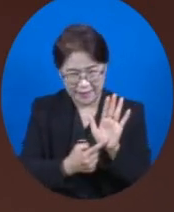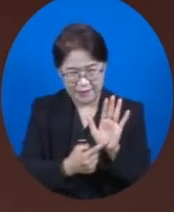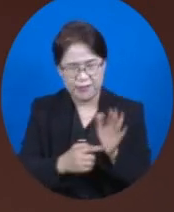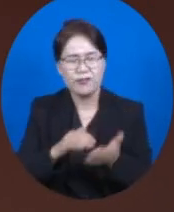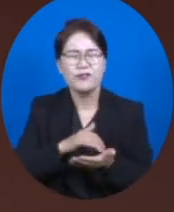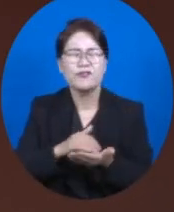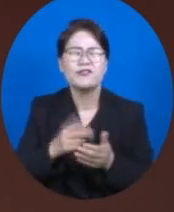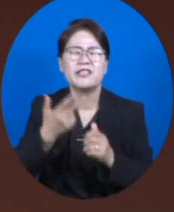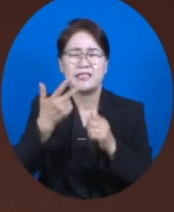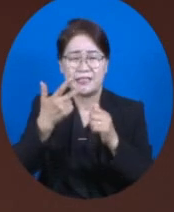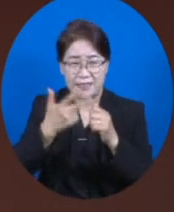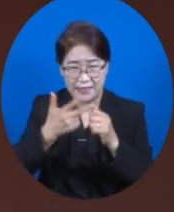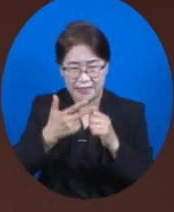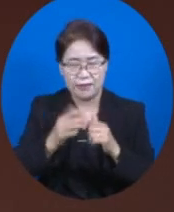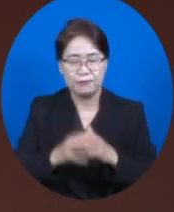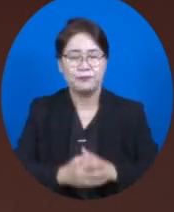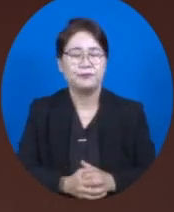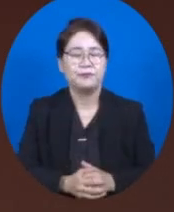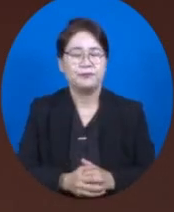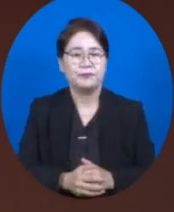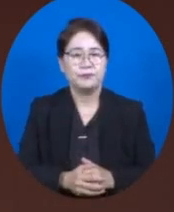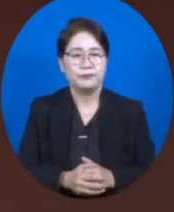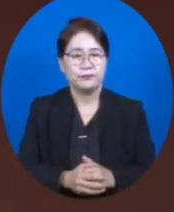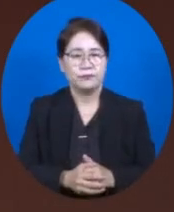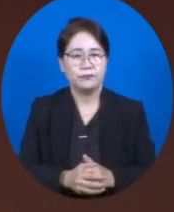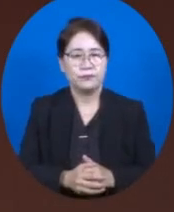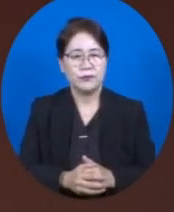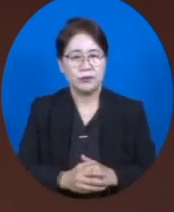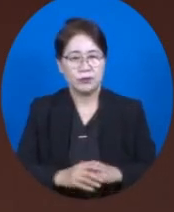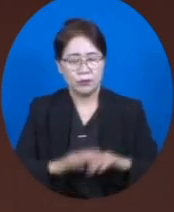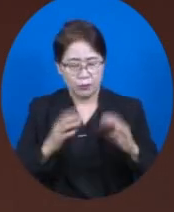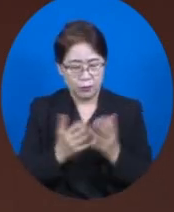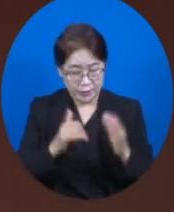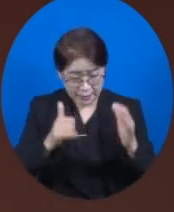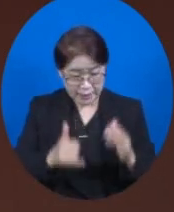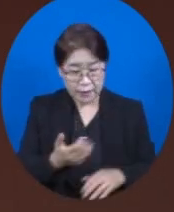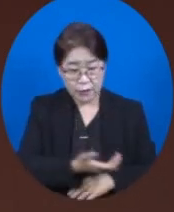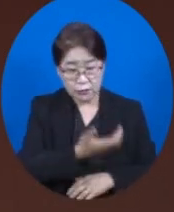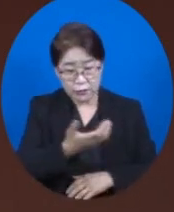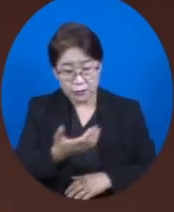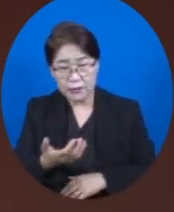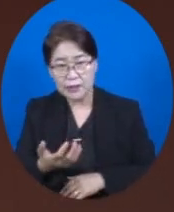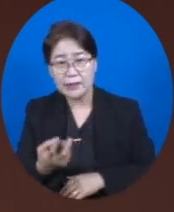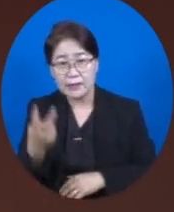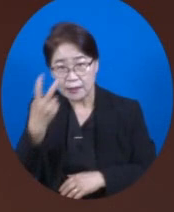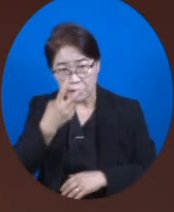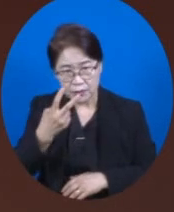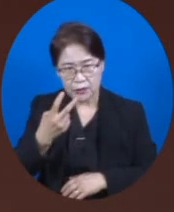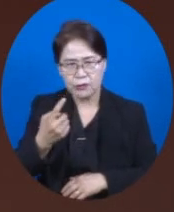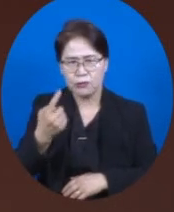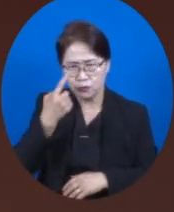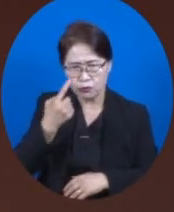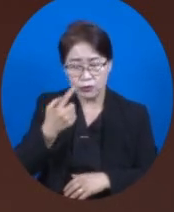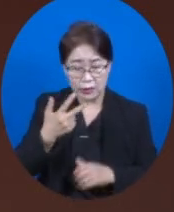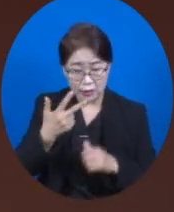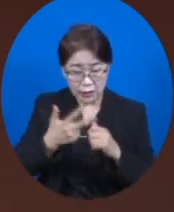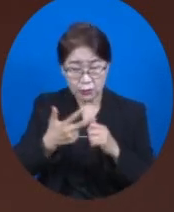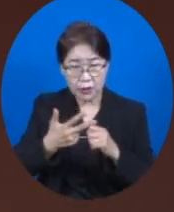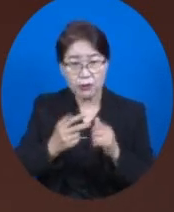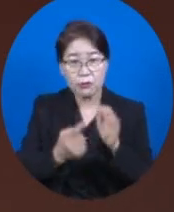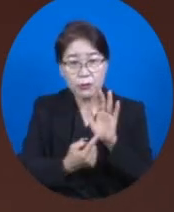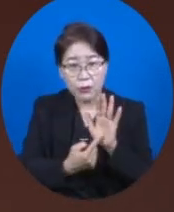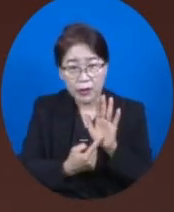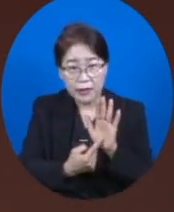숫자입니다 그러므로 온 세상에 두루 다니시는 여호와의 눈을 일곱으로 표현한 것은